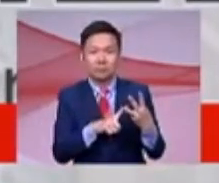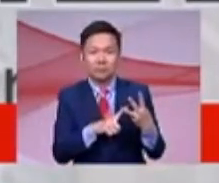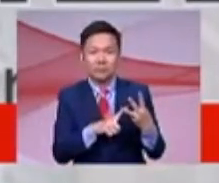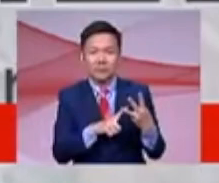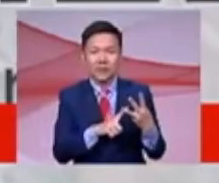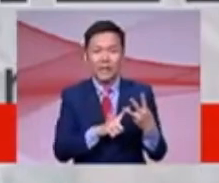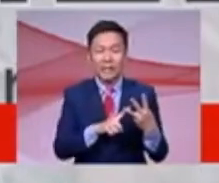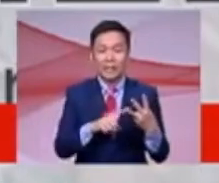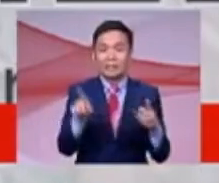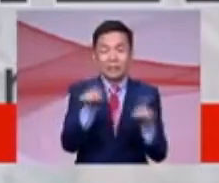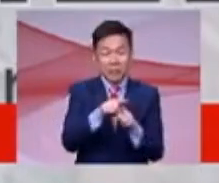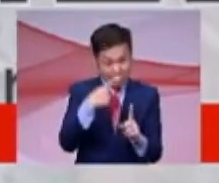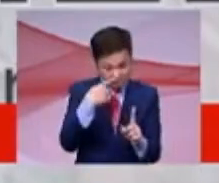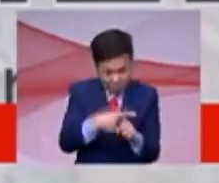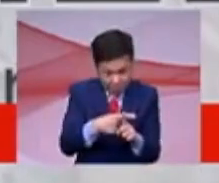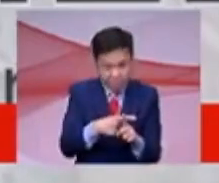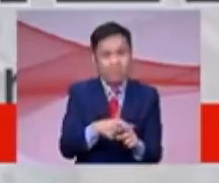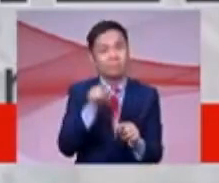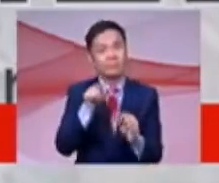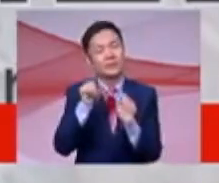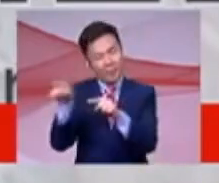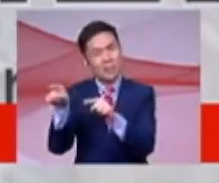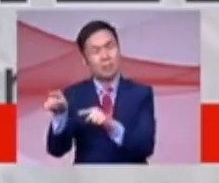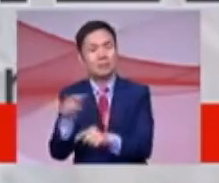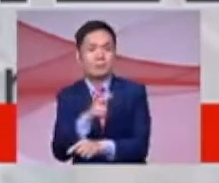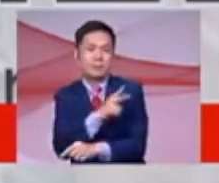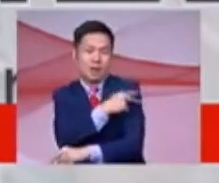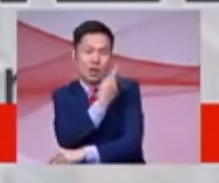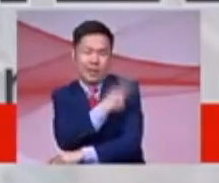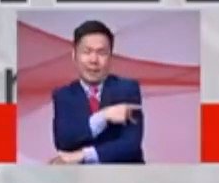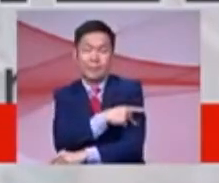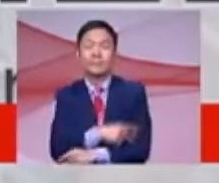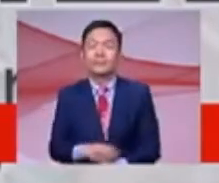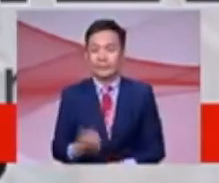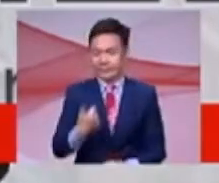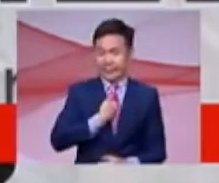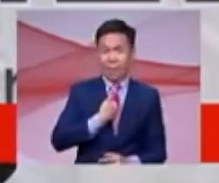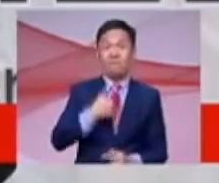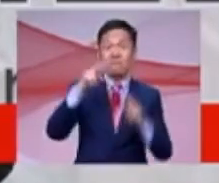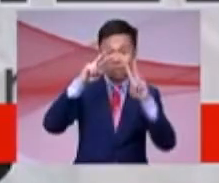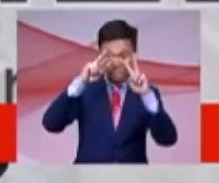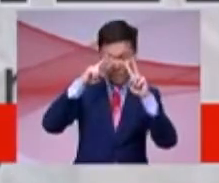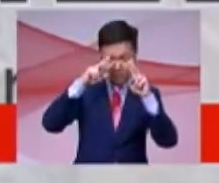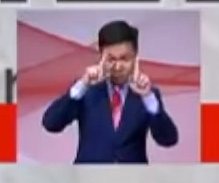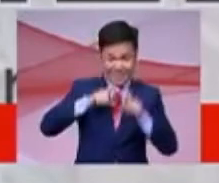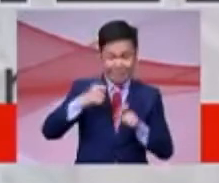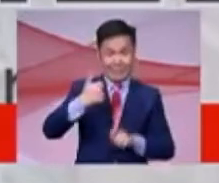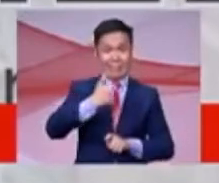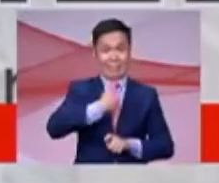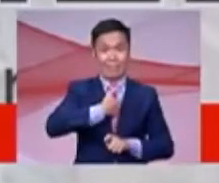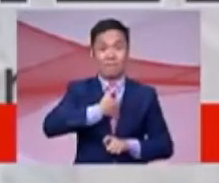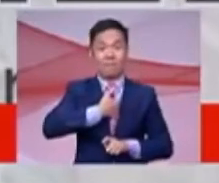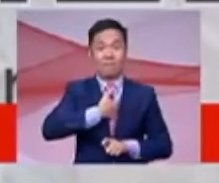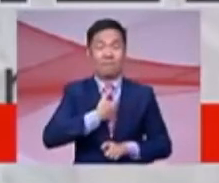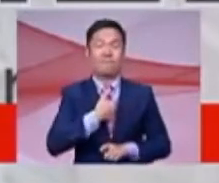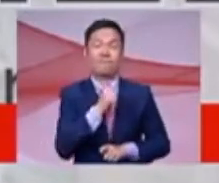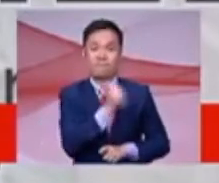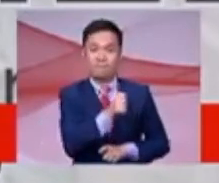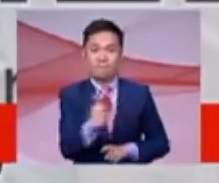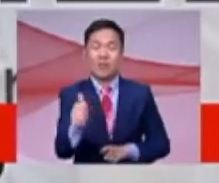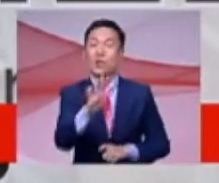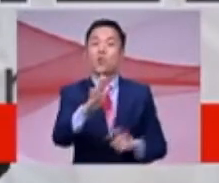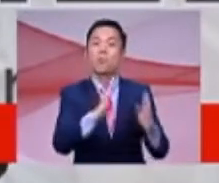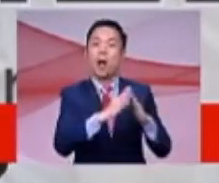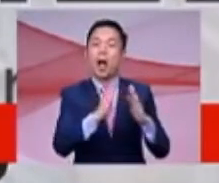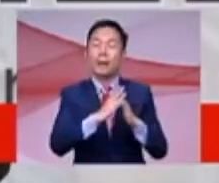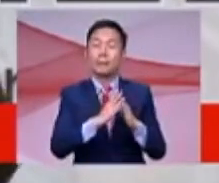UPT test, kalau positif datang ke klinik. Jadi ini boleh di dilaksanakan oleh individu tersebut di